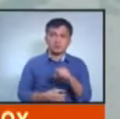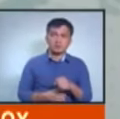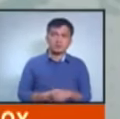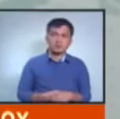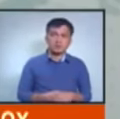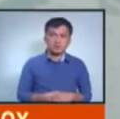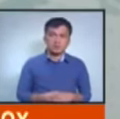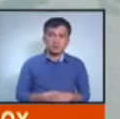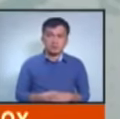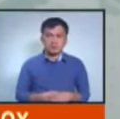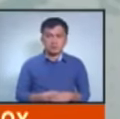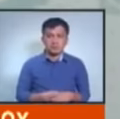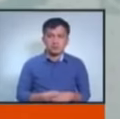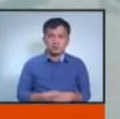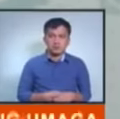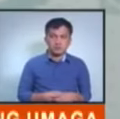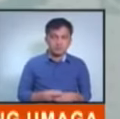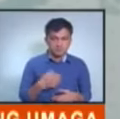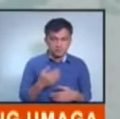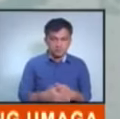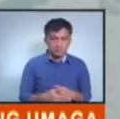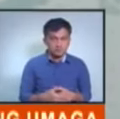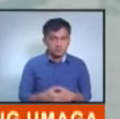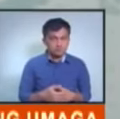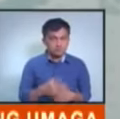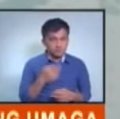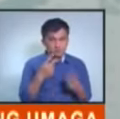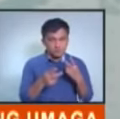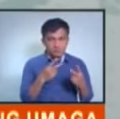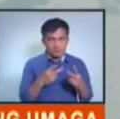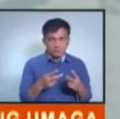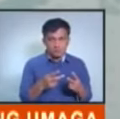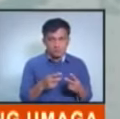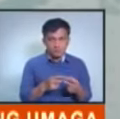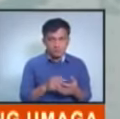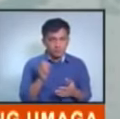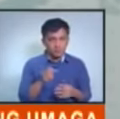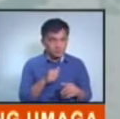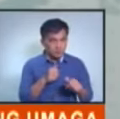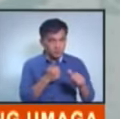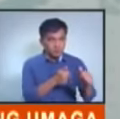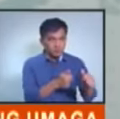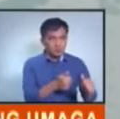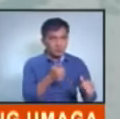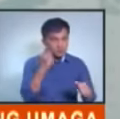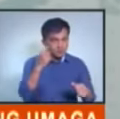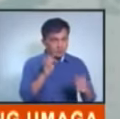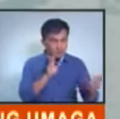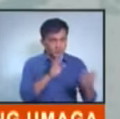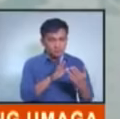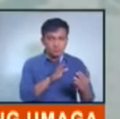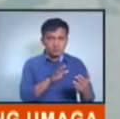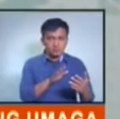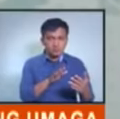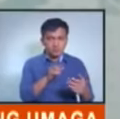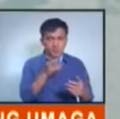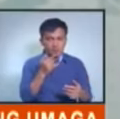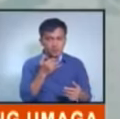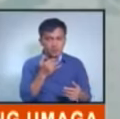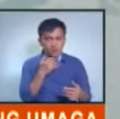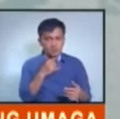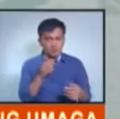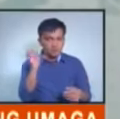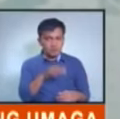gasolinahan. Tapos? Ngayon, nung nakita kong pumasok sa gasolinahan, sinundan ko para kumprontahin ko sa anak ko siya kung ano bakit